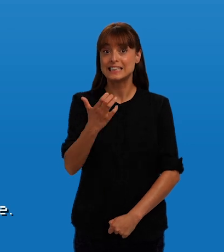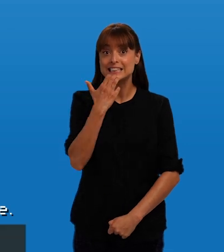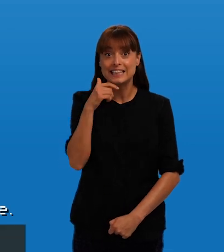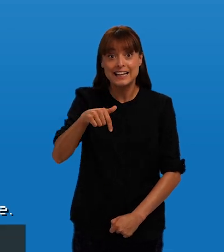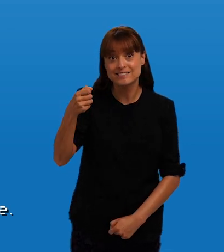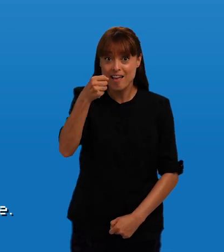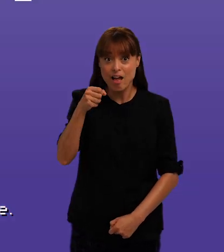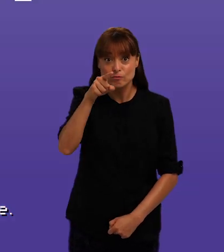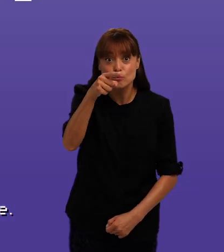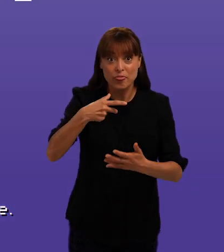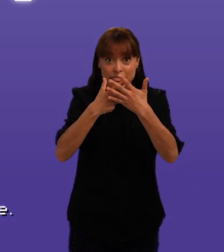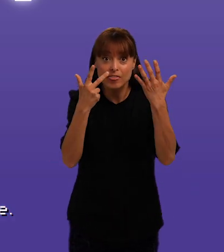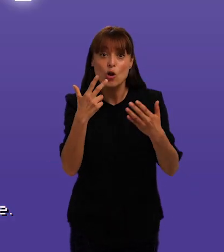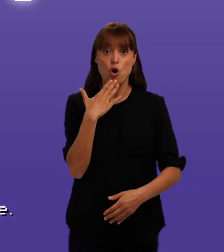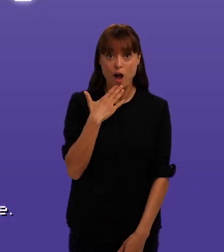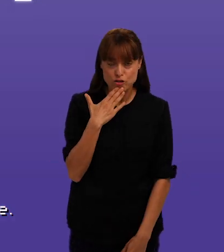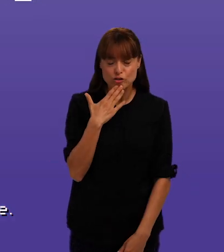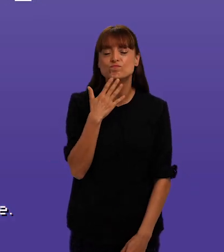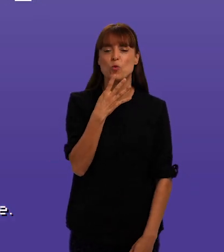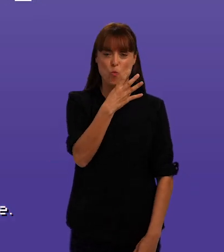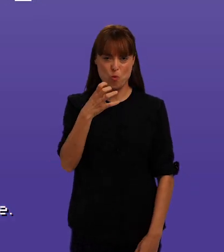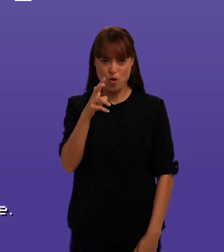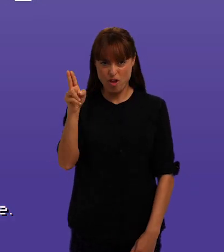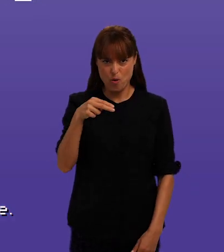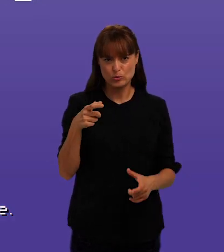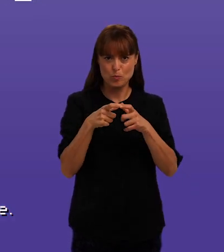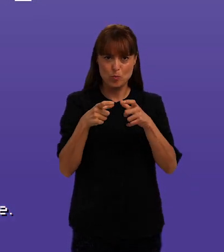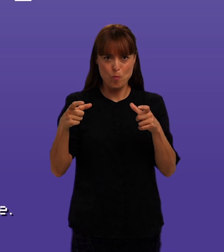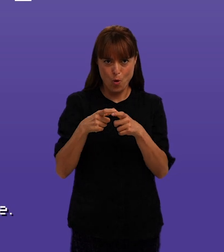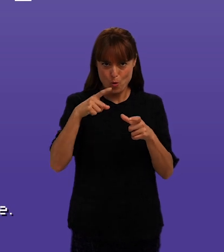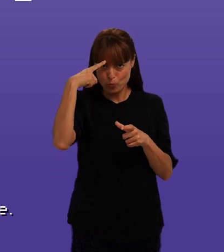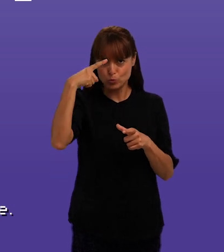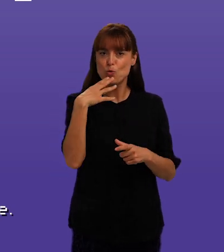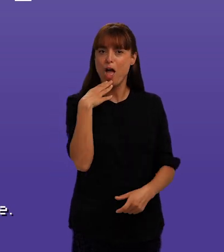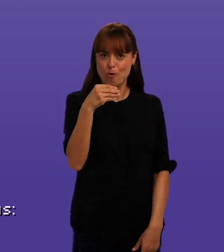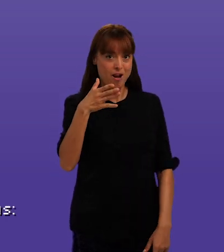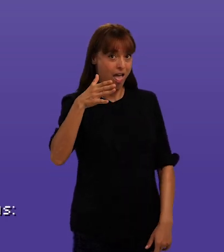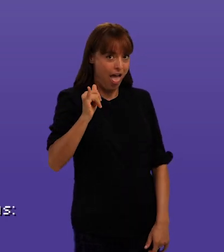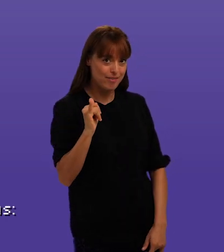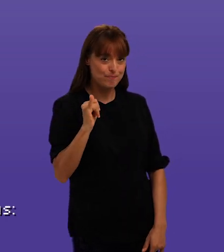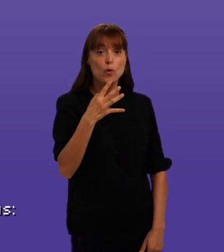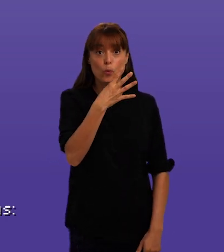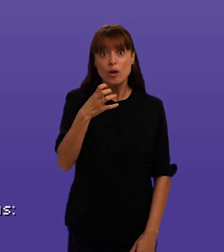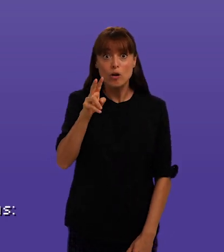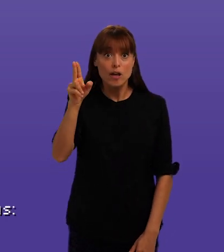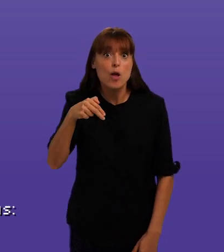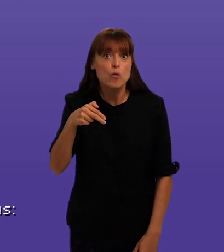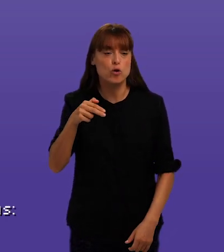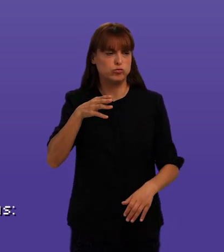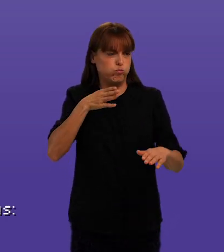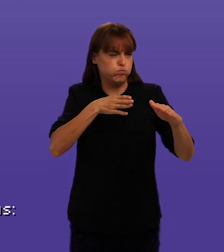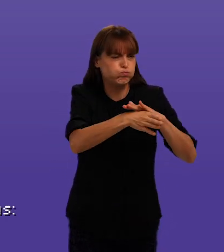fas 18 anys, tens els 400 euros del Bo Cultura Jove. 400 euros per a viure i